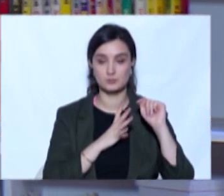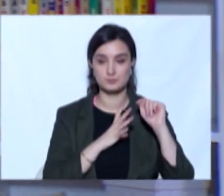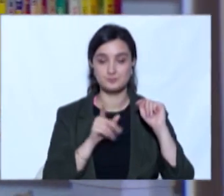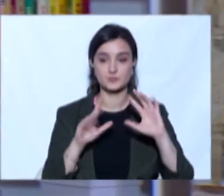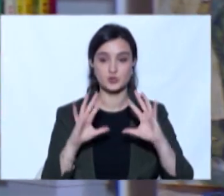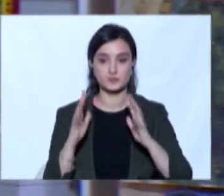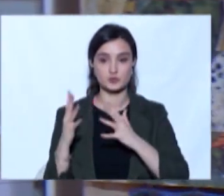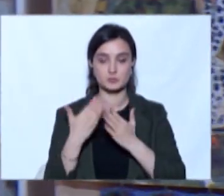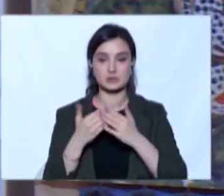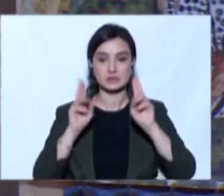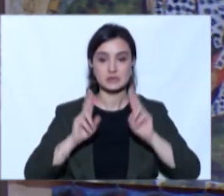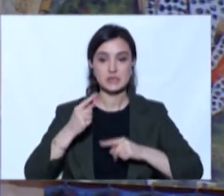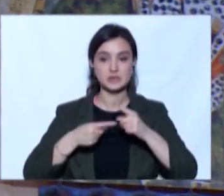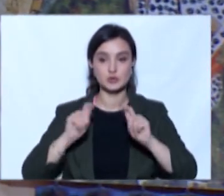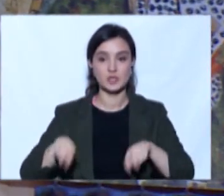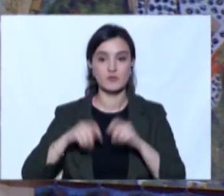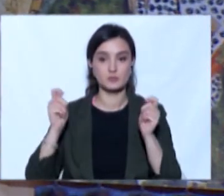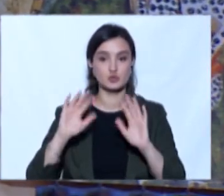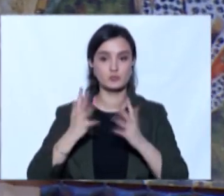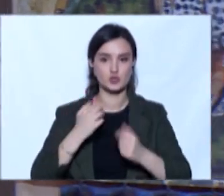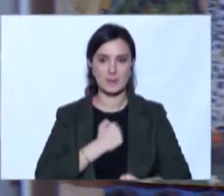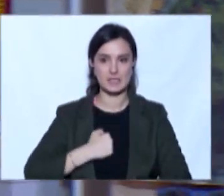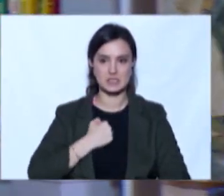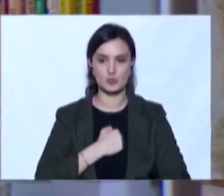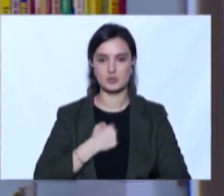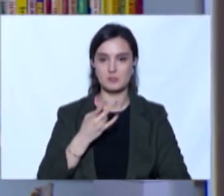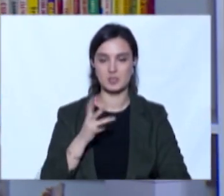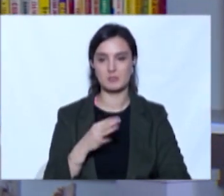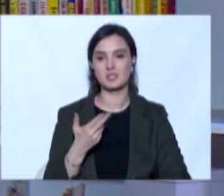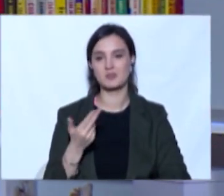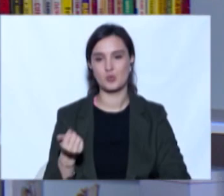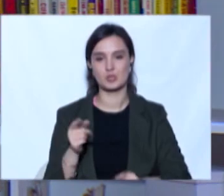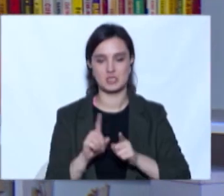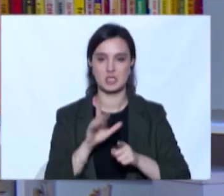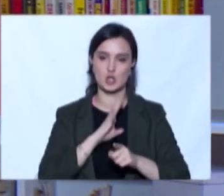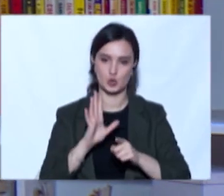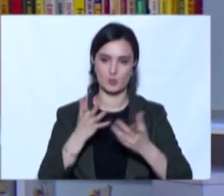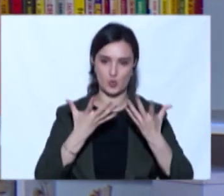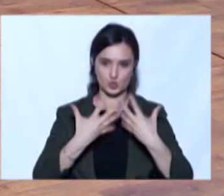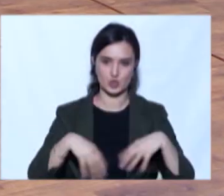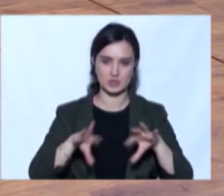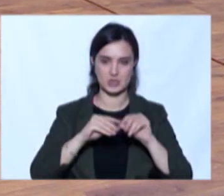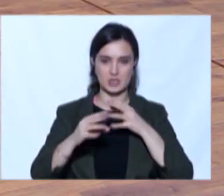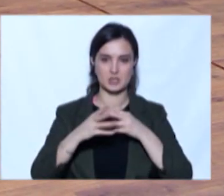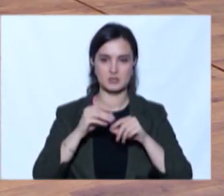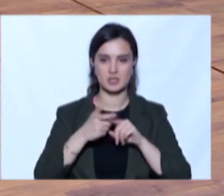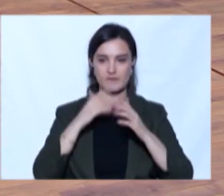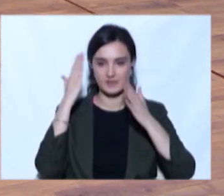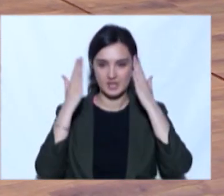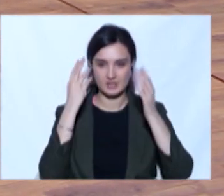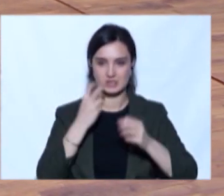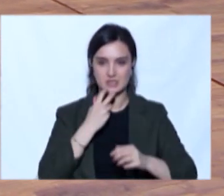ესეთ შემთხვევაში, თქო ტრადიციის დარღვევის შემთხვევაში ისინი ძალიან გაბრაზდებოდნენ, მაგრამ რა თქმა უნდა ესე არ მოხდა მთელ ოჯახთან ერთად, ჩვენ მაშინ ძალიან